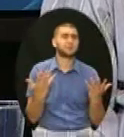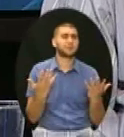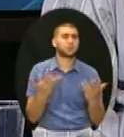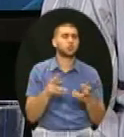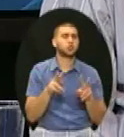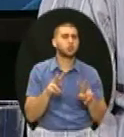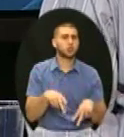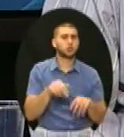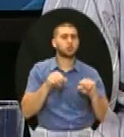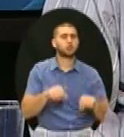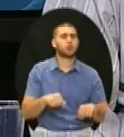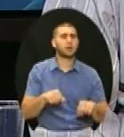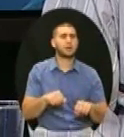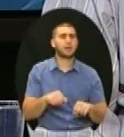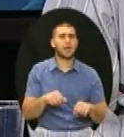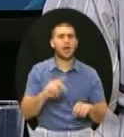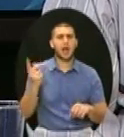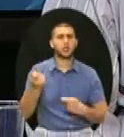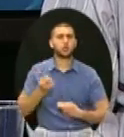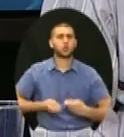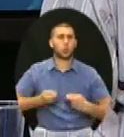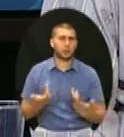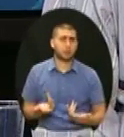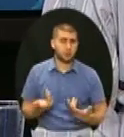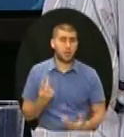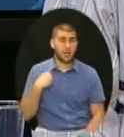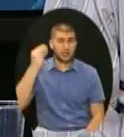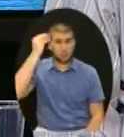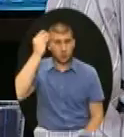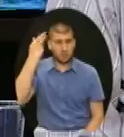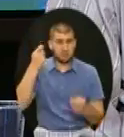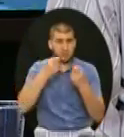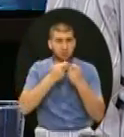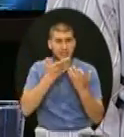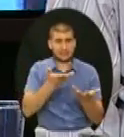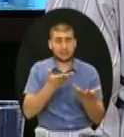שיש לו שליטה כזאת ללא מצרים על השוק. אני זוכר בעניין הזה,